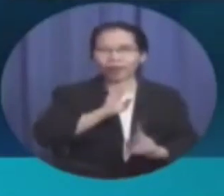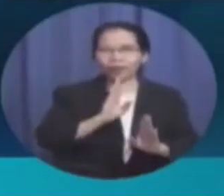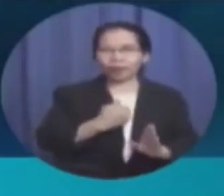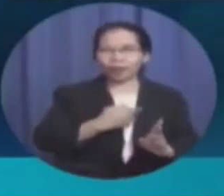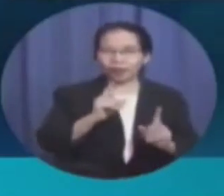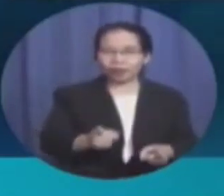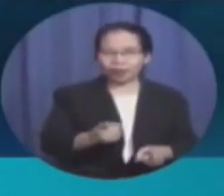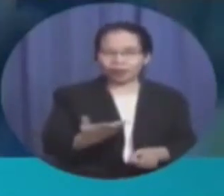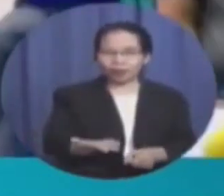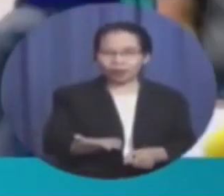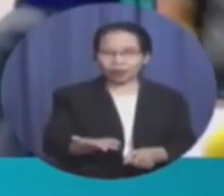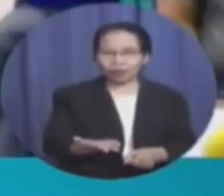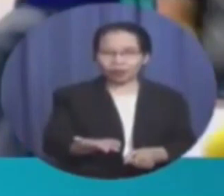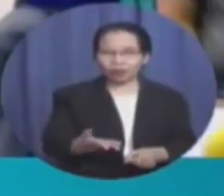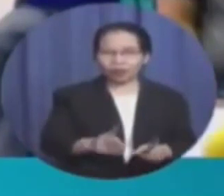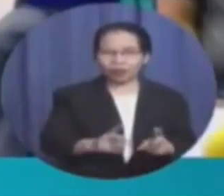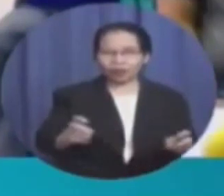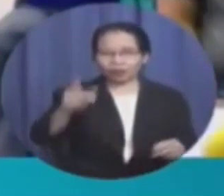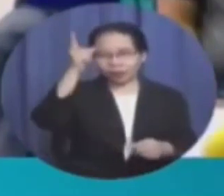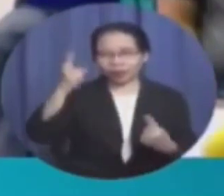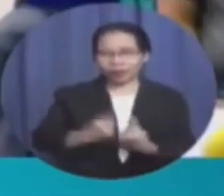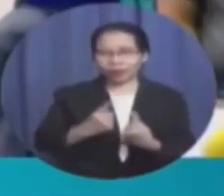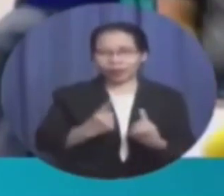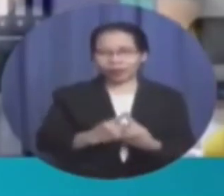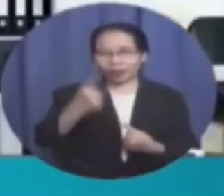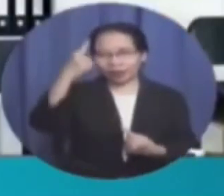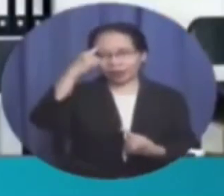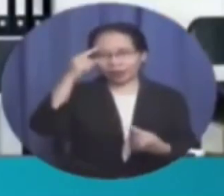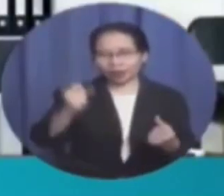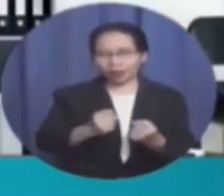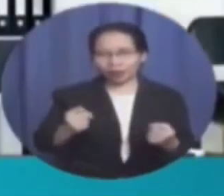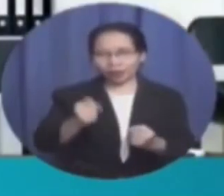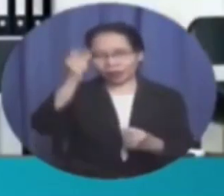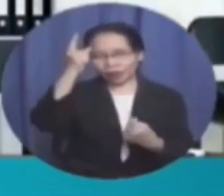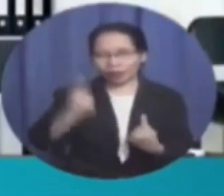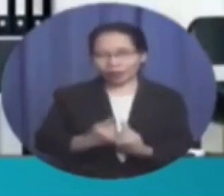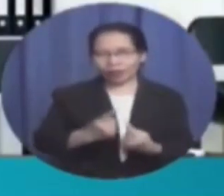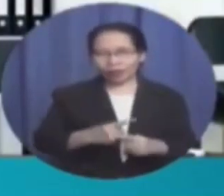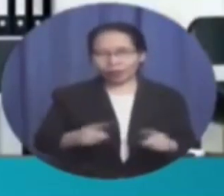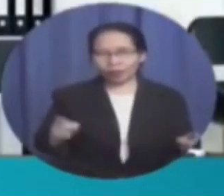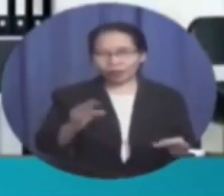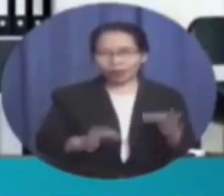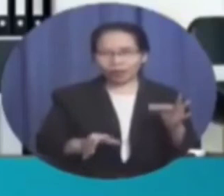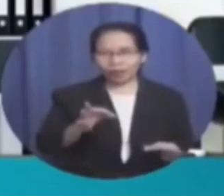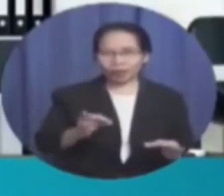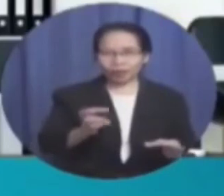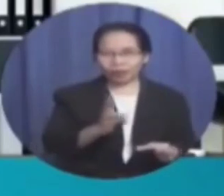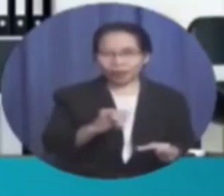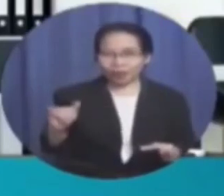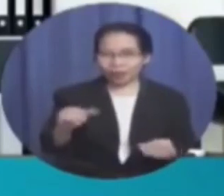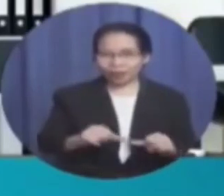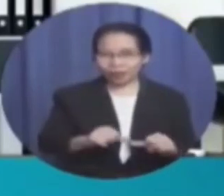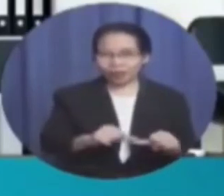ko sa iyo na kahit ang kasalanan, akala mo ay maliit lang, pero pagka sinasadya